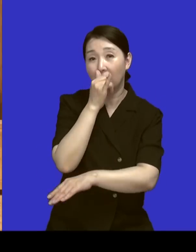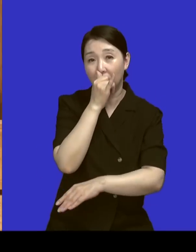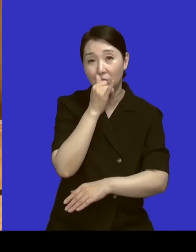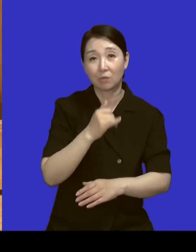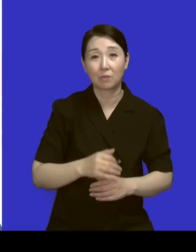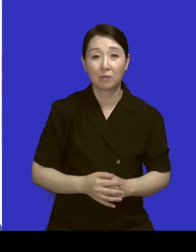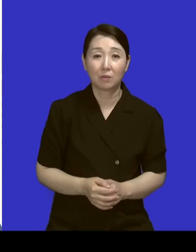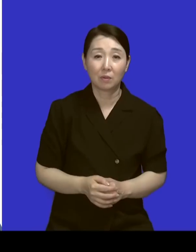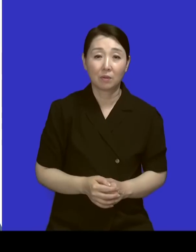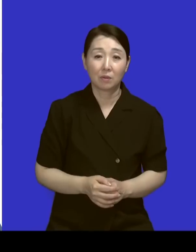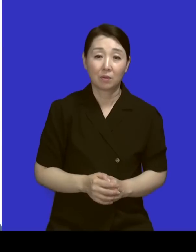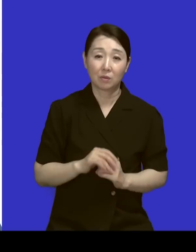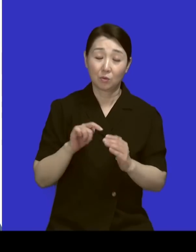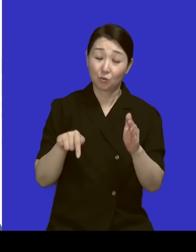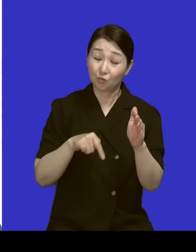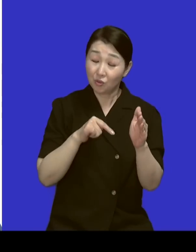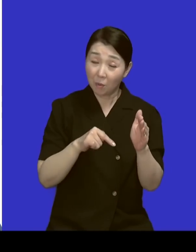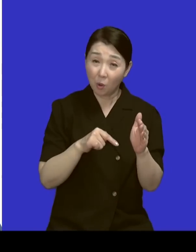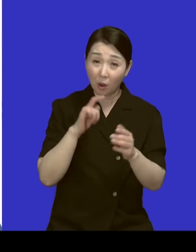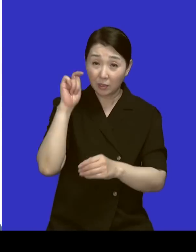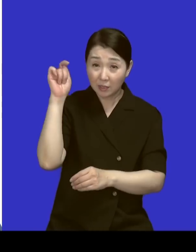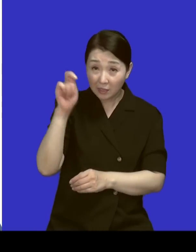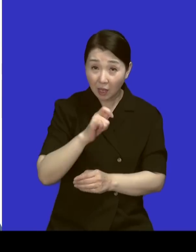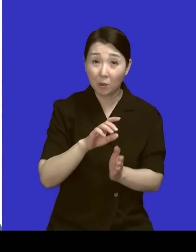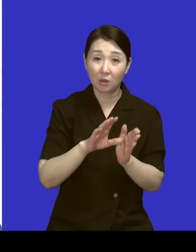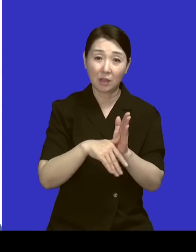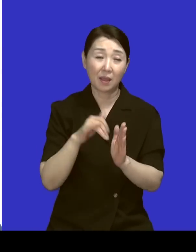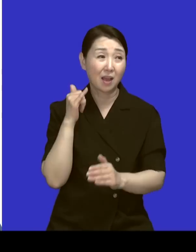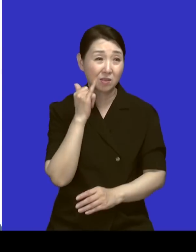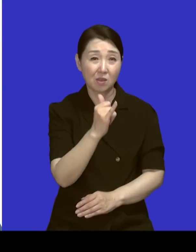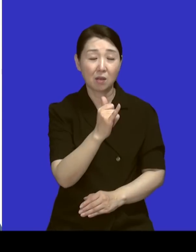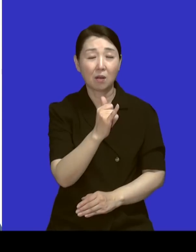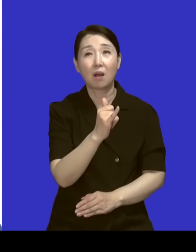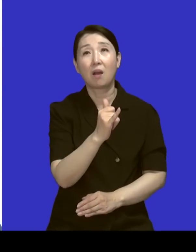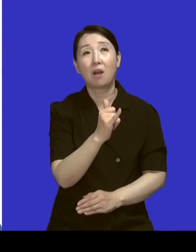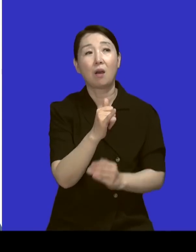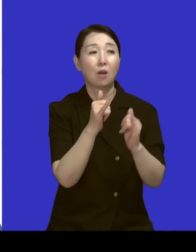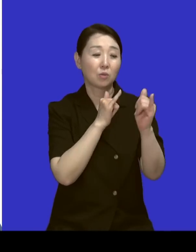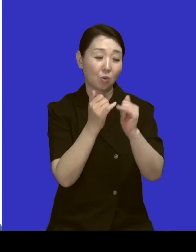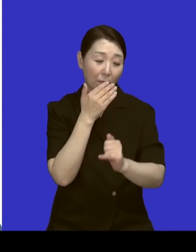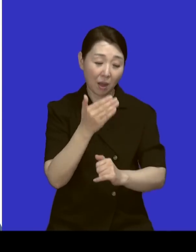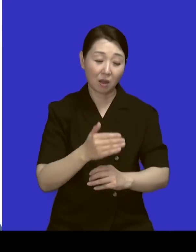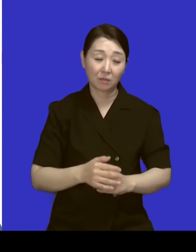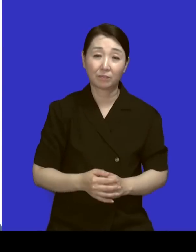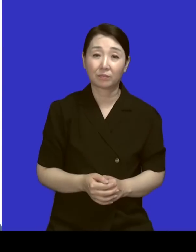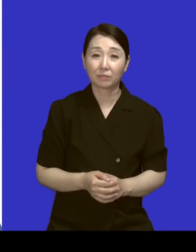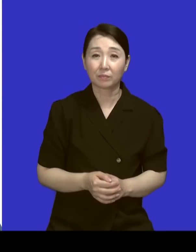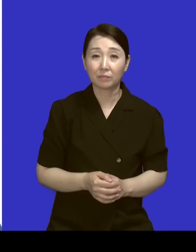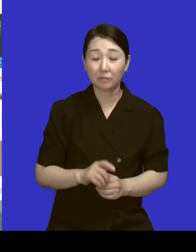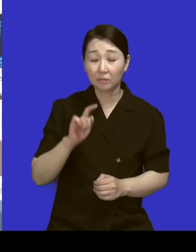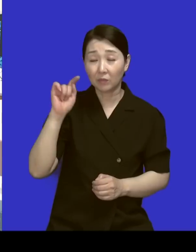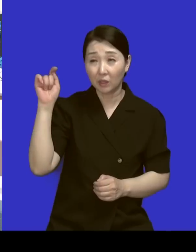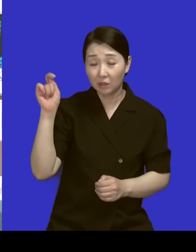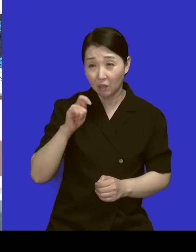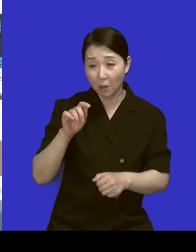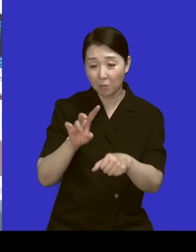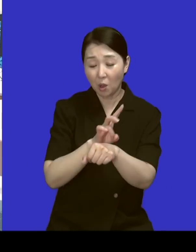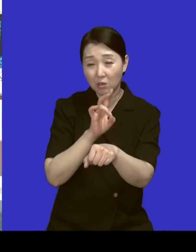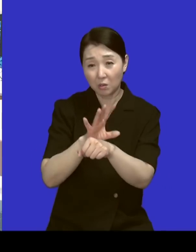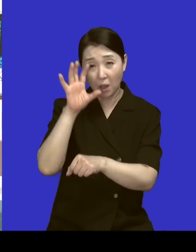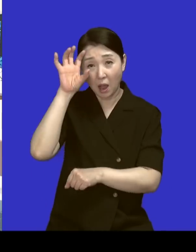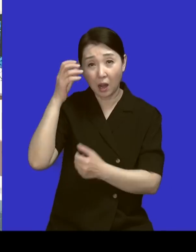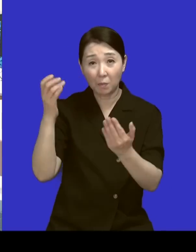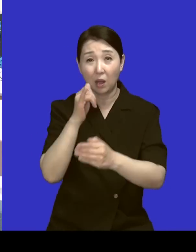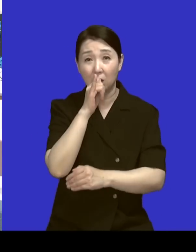예. 그 중에서는 심지어 새벽에도 제가 전화하면 받아줄 수 있는 사람도 있었어요. 새벽 편의점 알바하는 형도 있었고